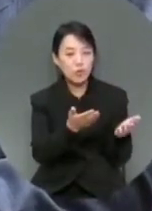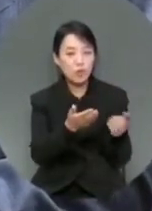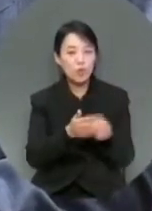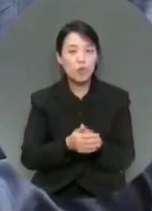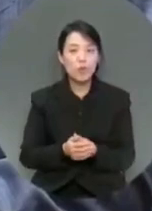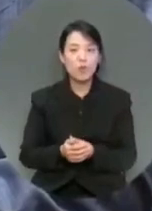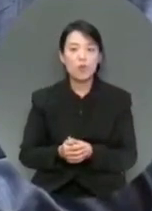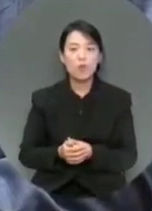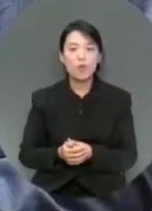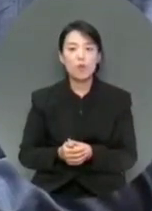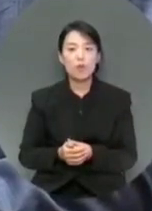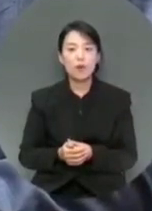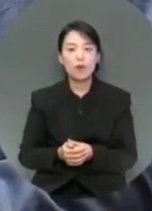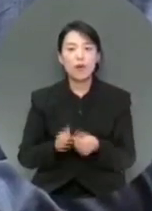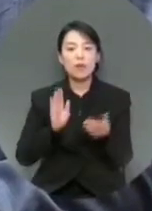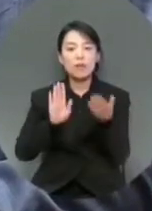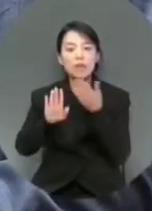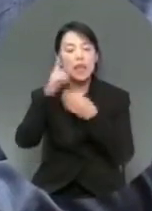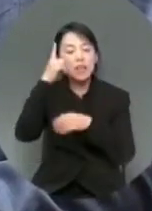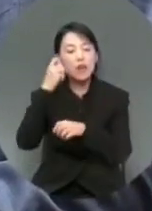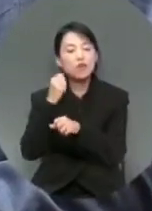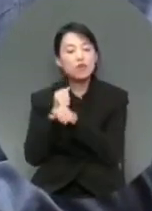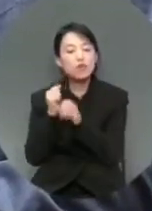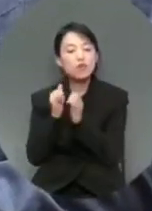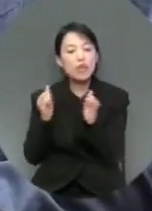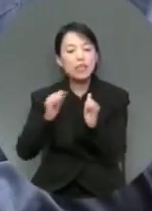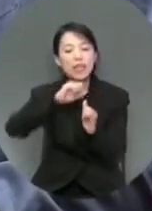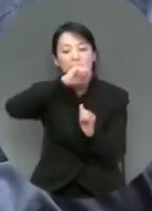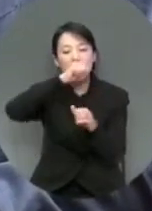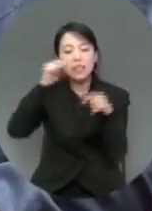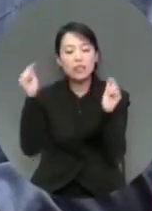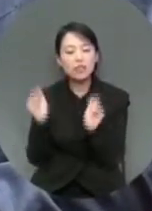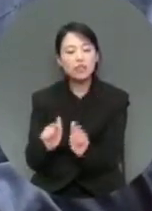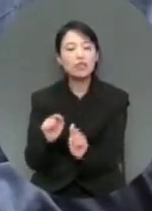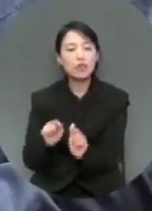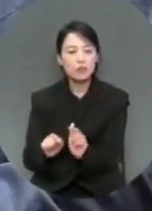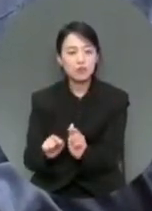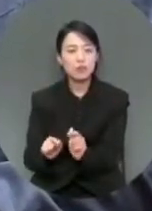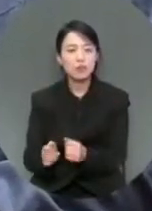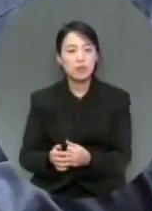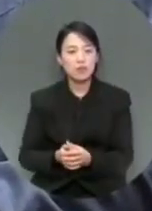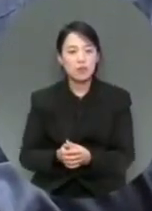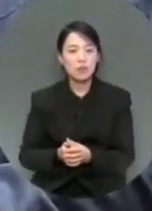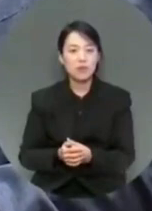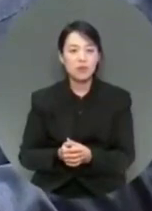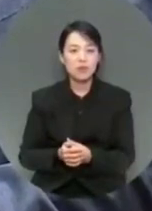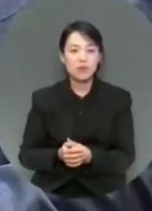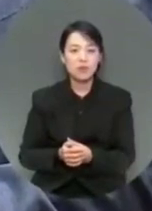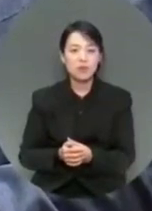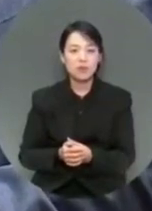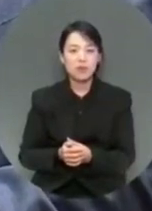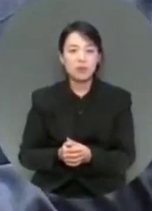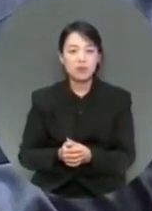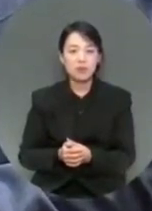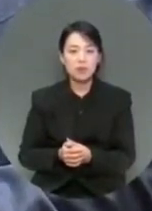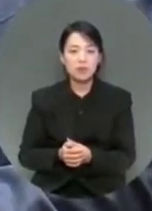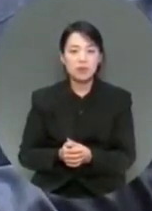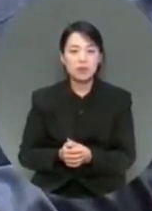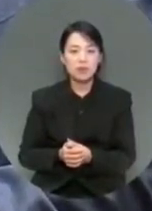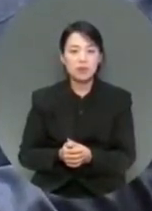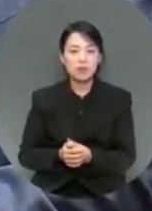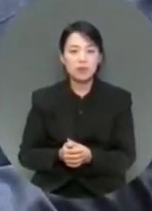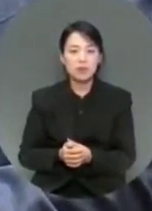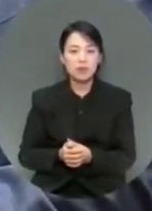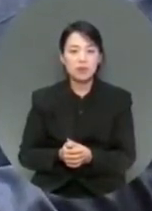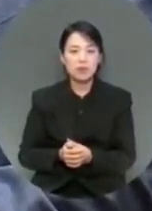사실은 이 미래 연구자들에 대한 예산은 다 삭감한 거 아니겠습니까? 그리고 미래 연구자들 기업은 수조 수십조의